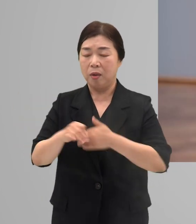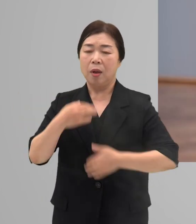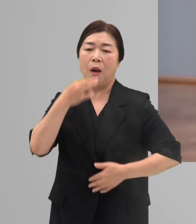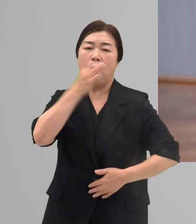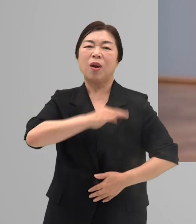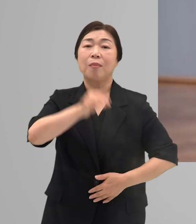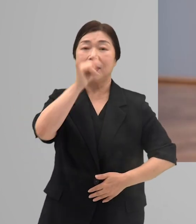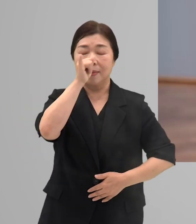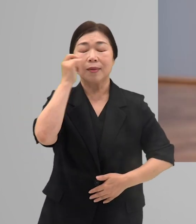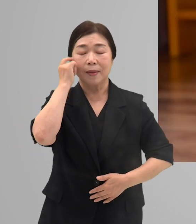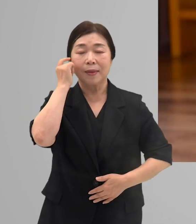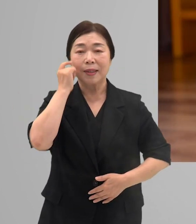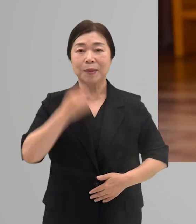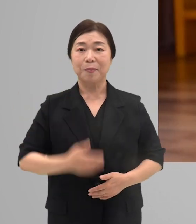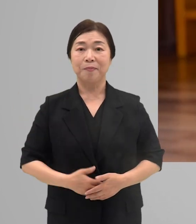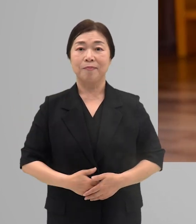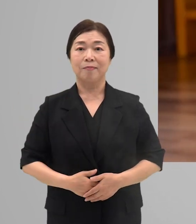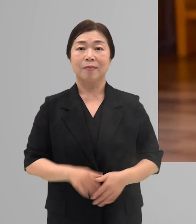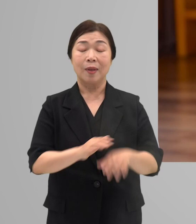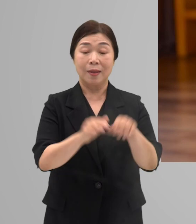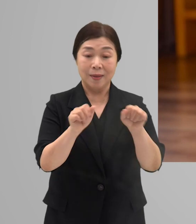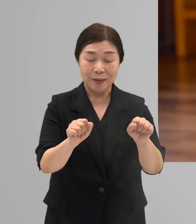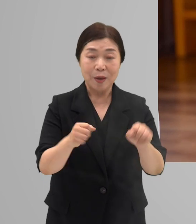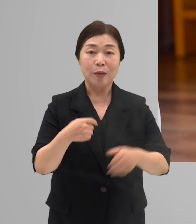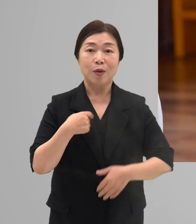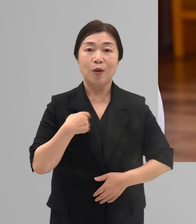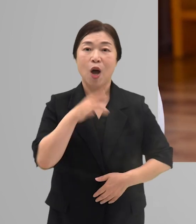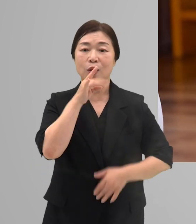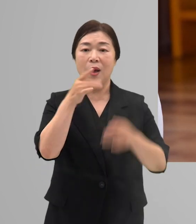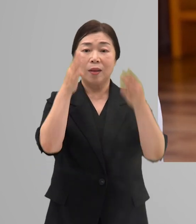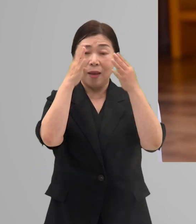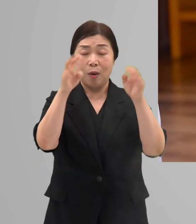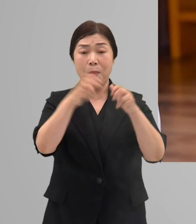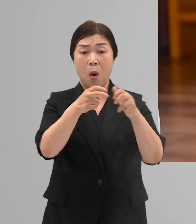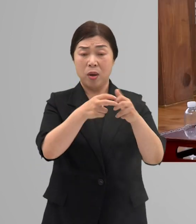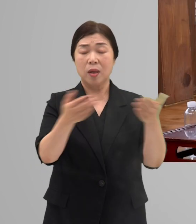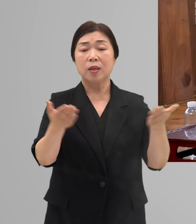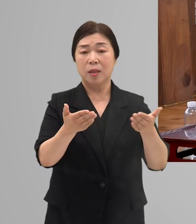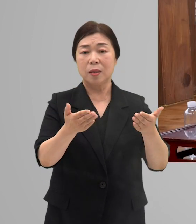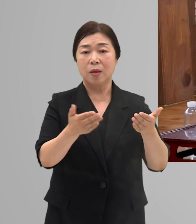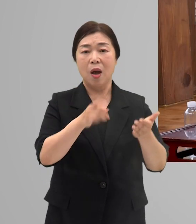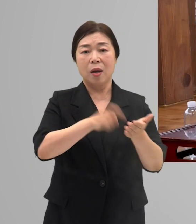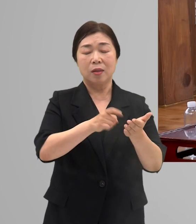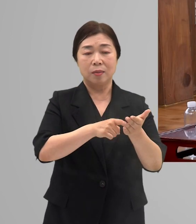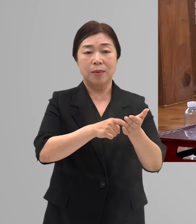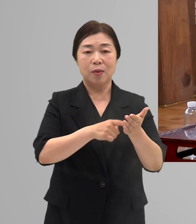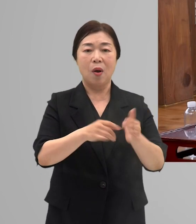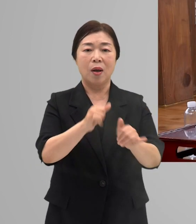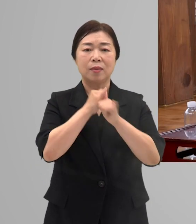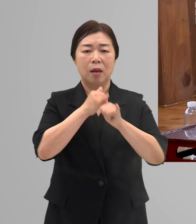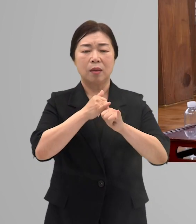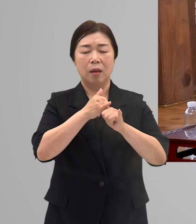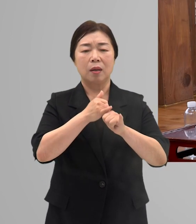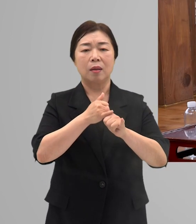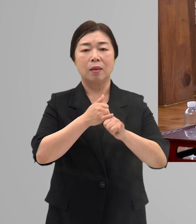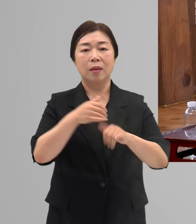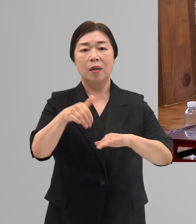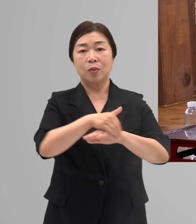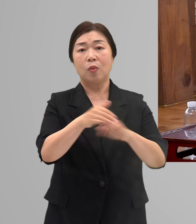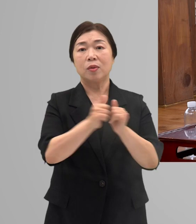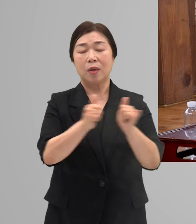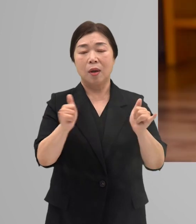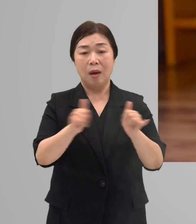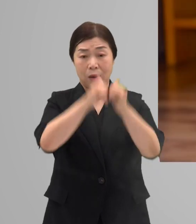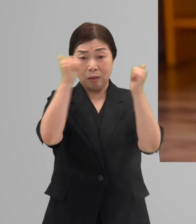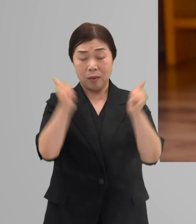제일 보람이 있고요. 네. 안녕하세요. 저는 중앙대학교 병원에서 응급실 기반 자살 시도자 사후관리 사업을